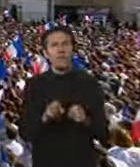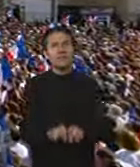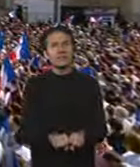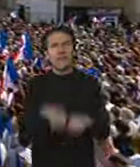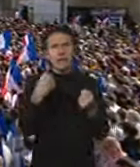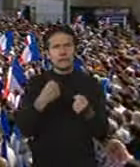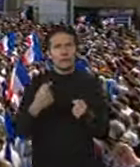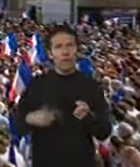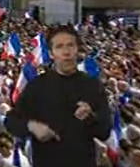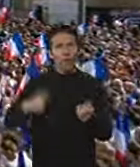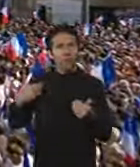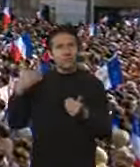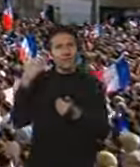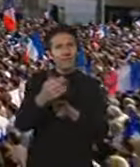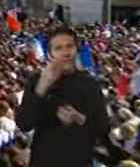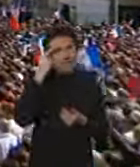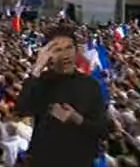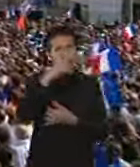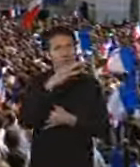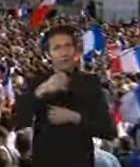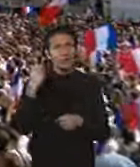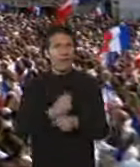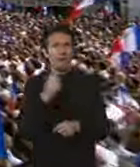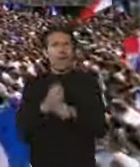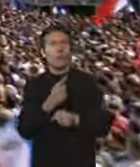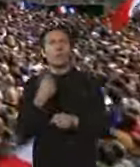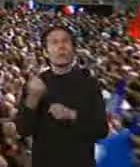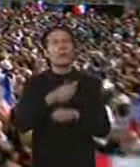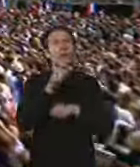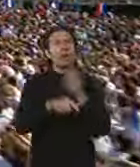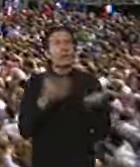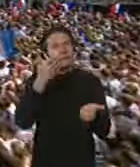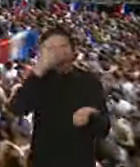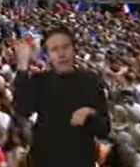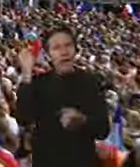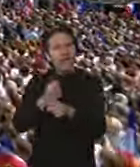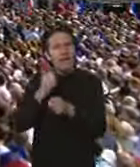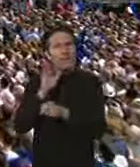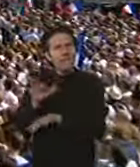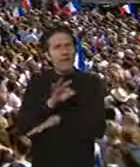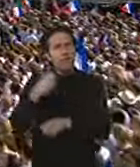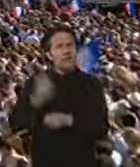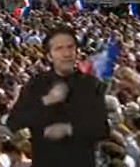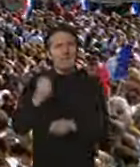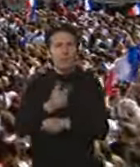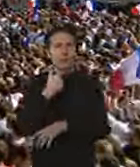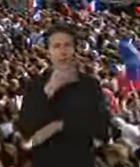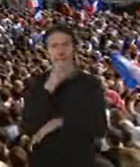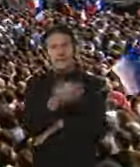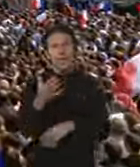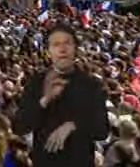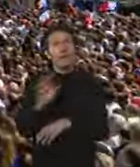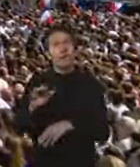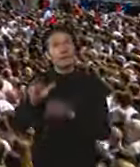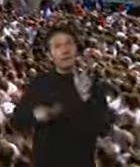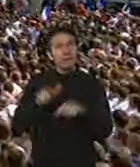pour longtemps le rêve de la France du travail alors à tous ceux qui ne connaissent pas cette France du travail je veux leur dire que la France du travail elle